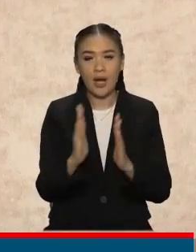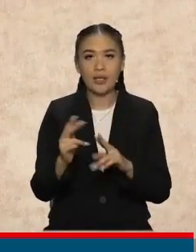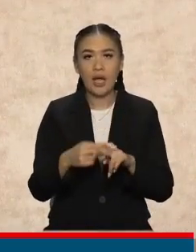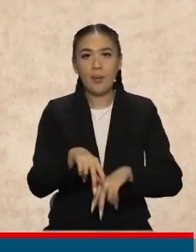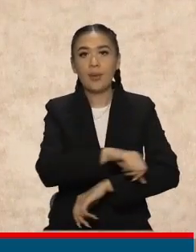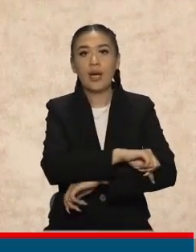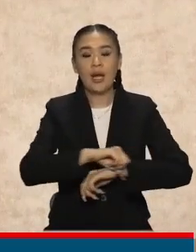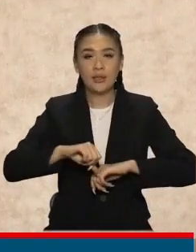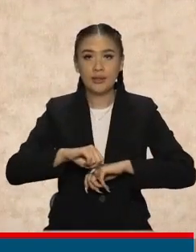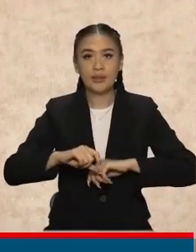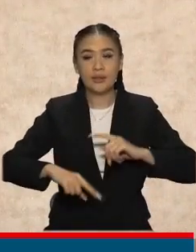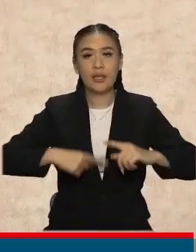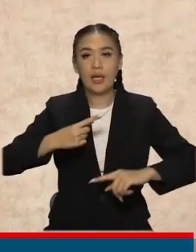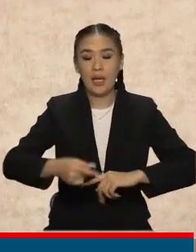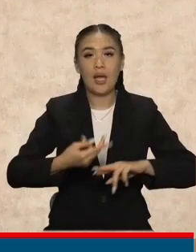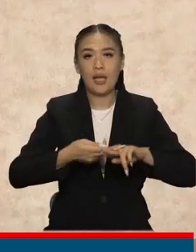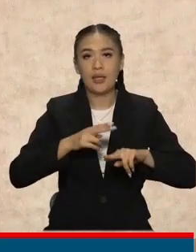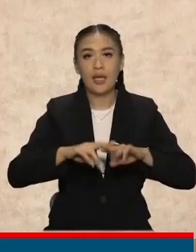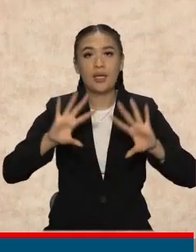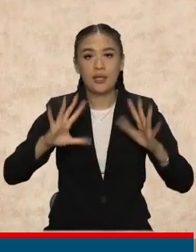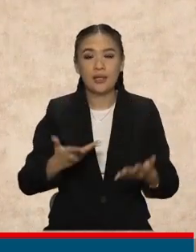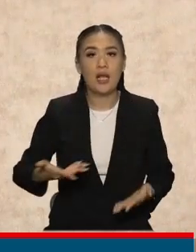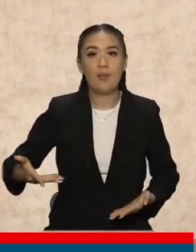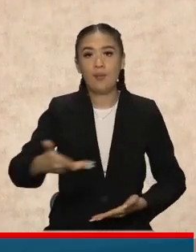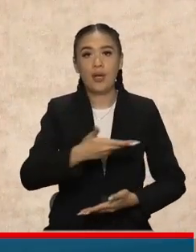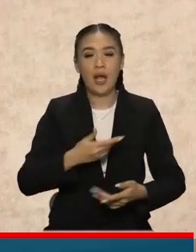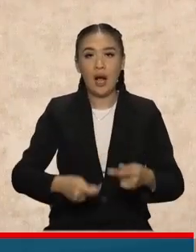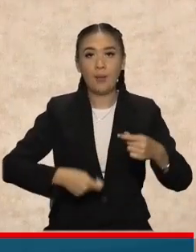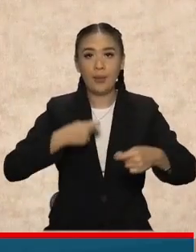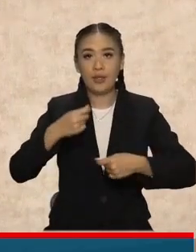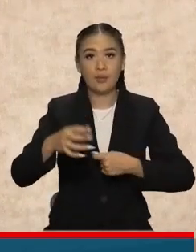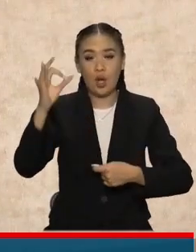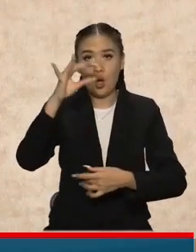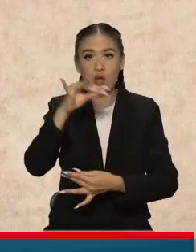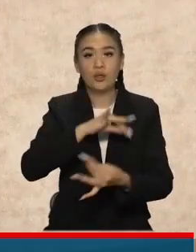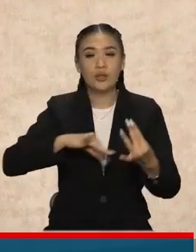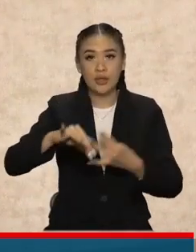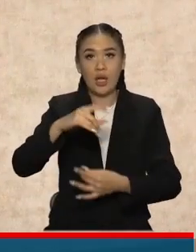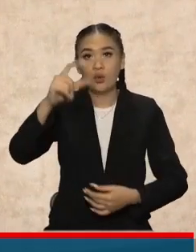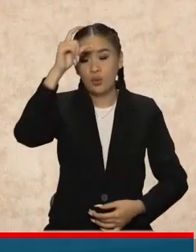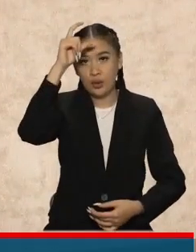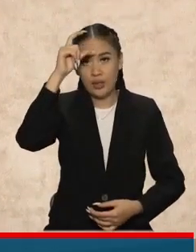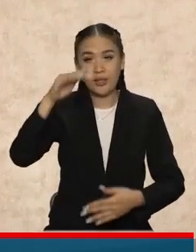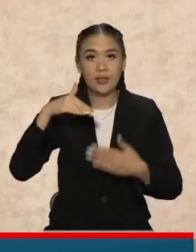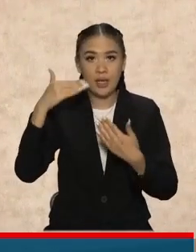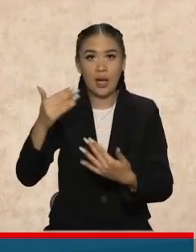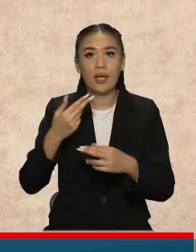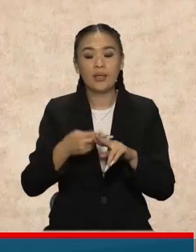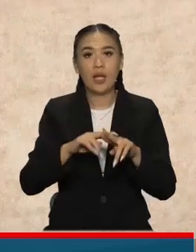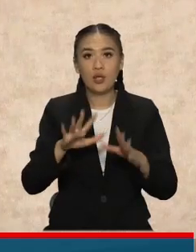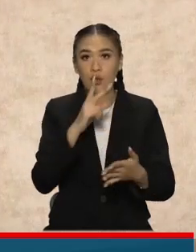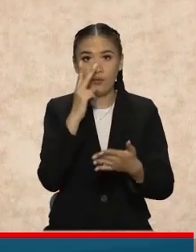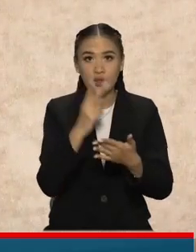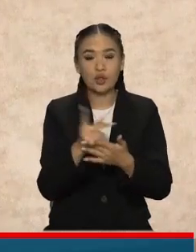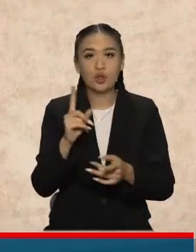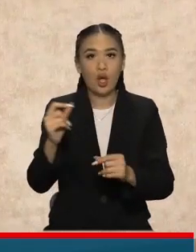границы То есть если мы обмениваемся информацией с нашими турецкими коллегами и мы уже видим что данная